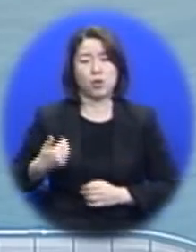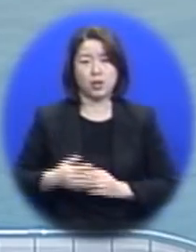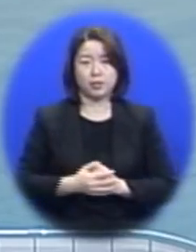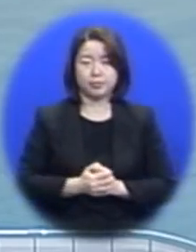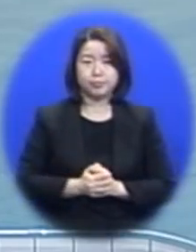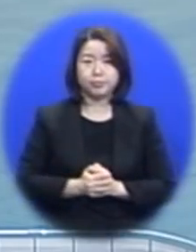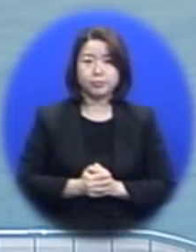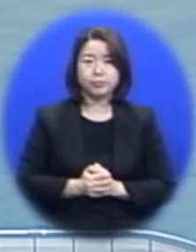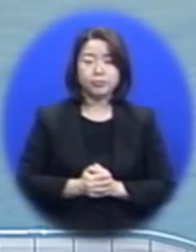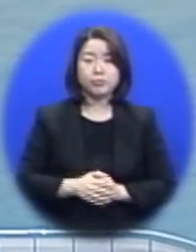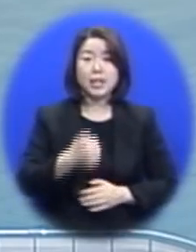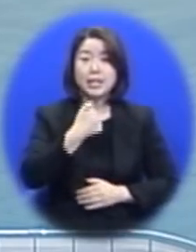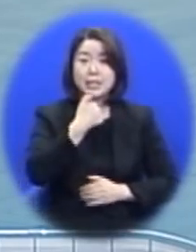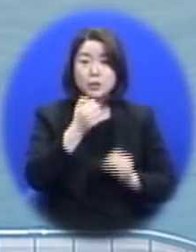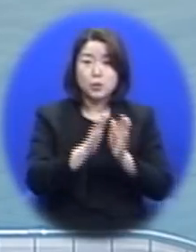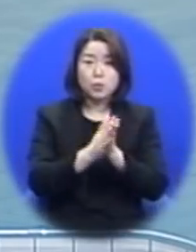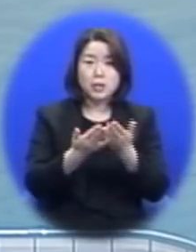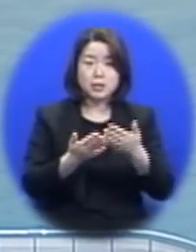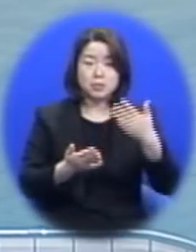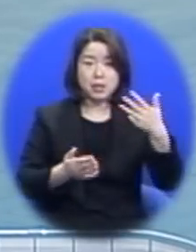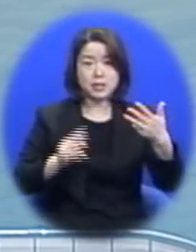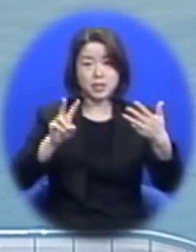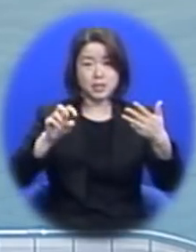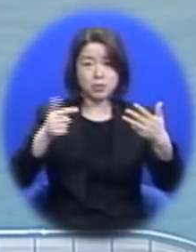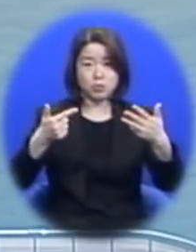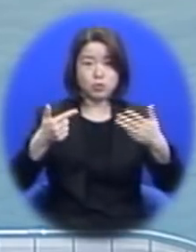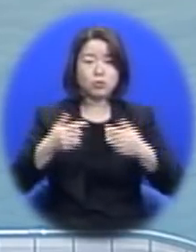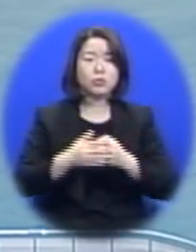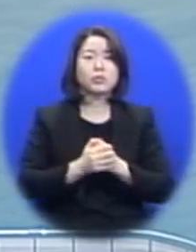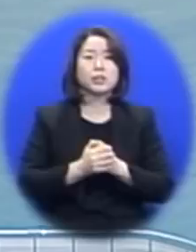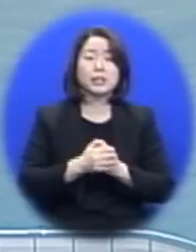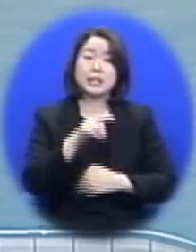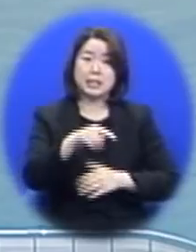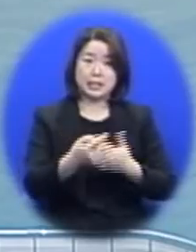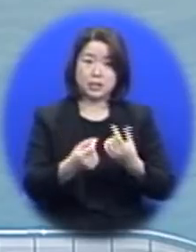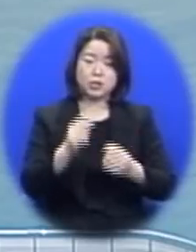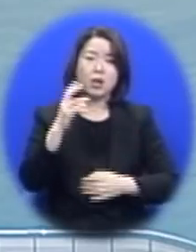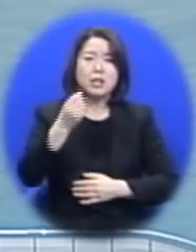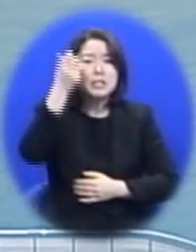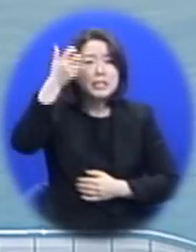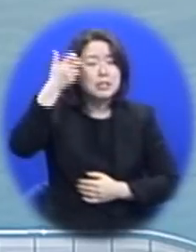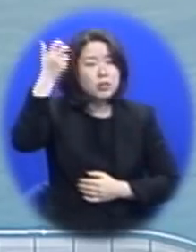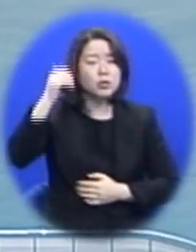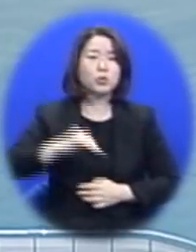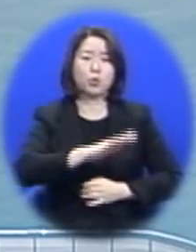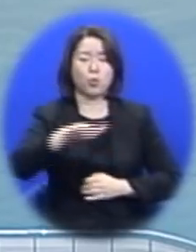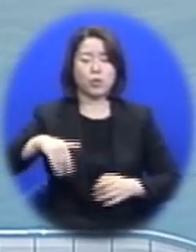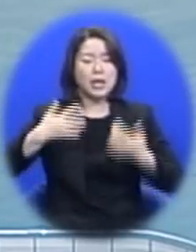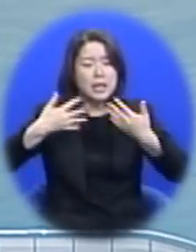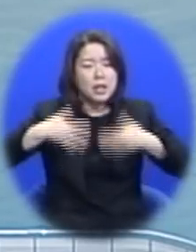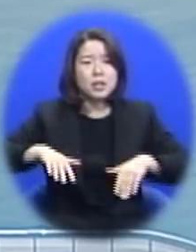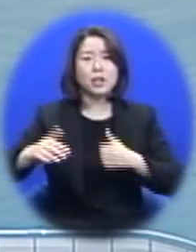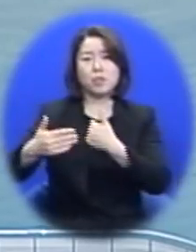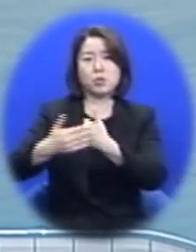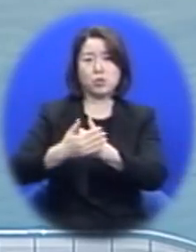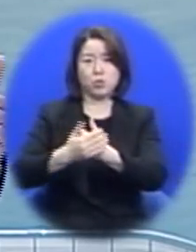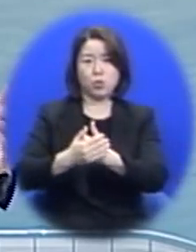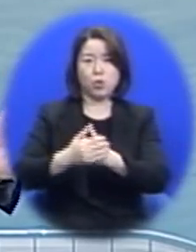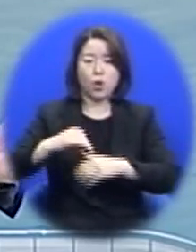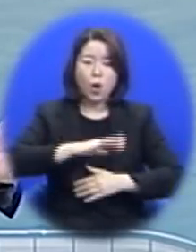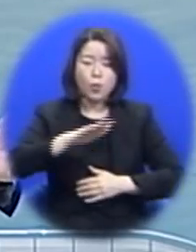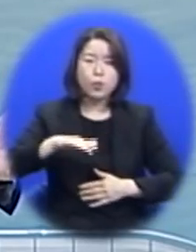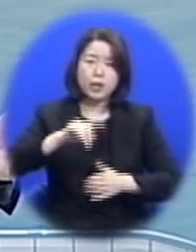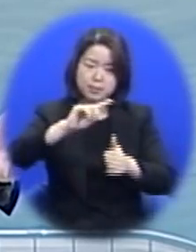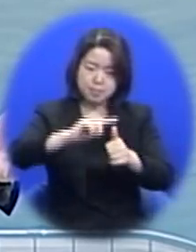로마서 8장 26절에 보면 이와 같이 성령도 우리의 연약함을 도우시나니 우리는